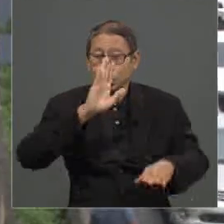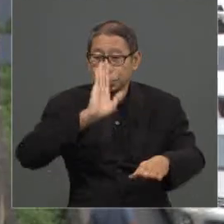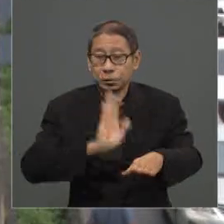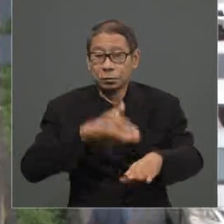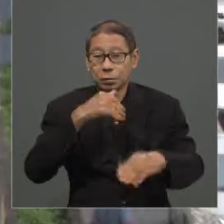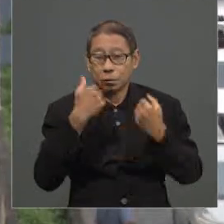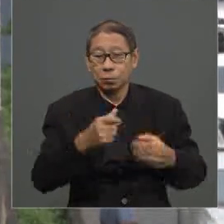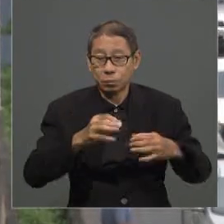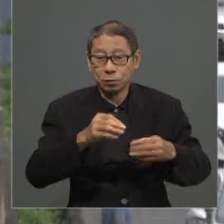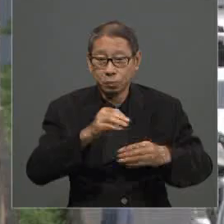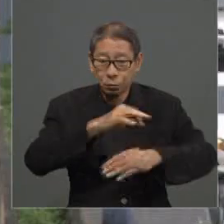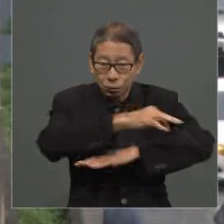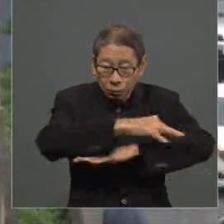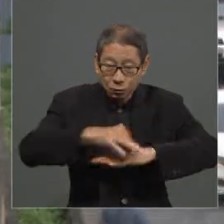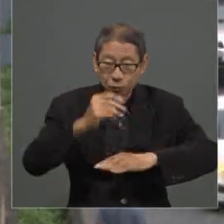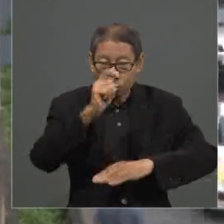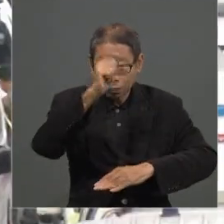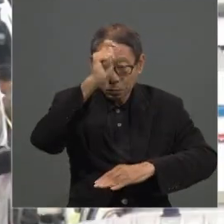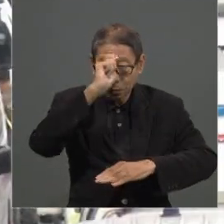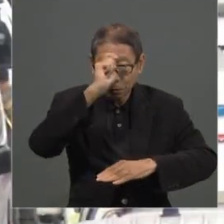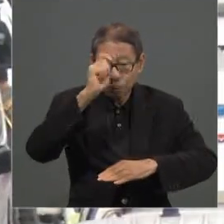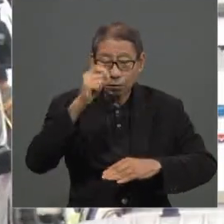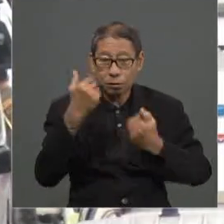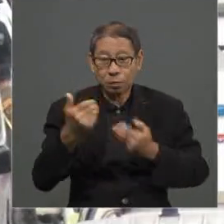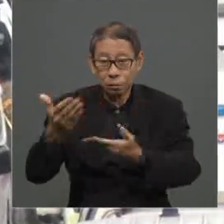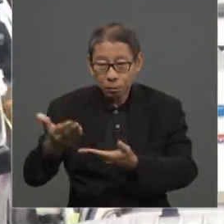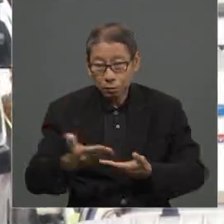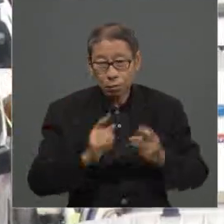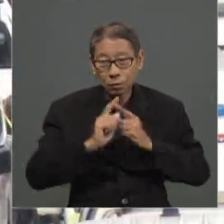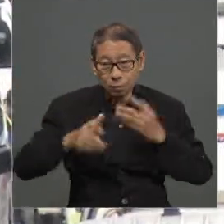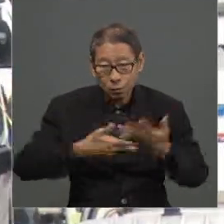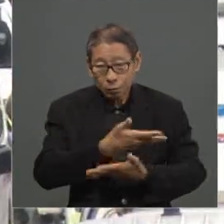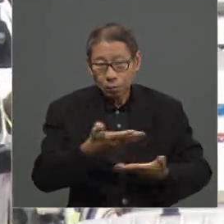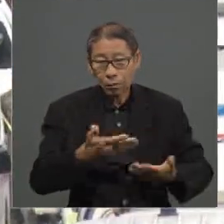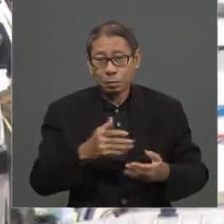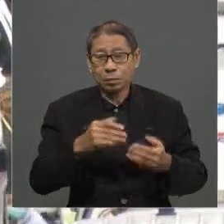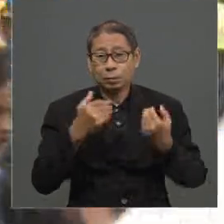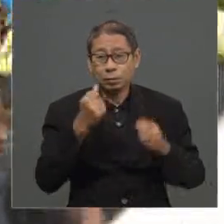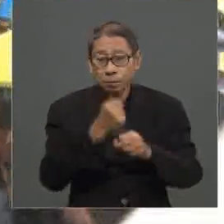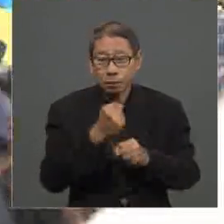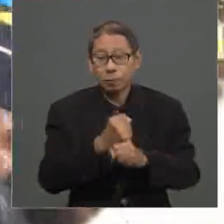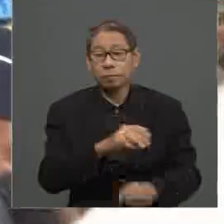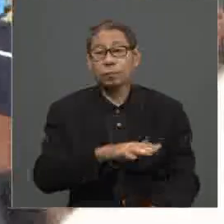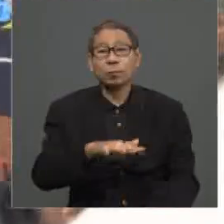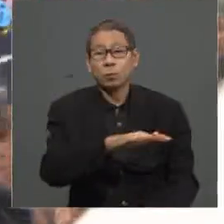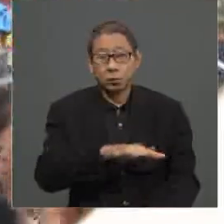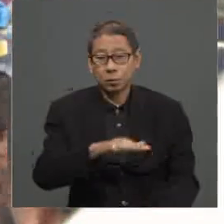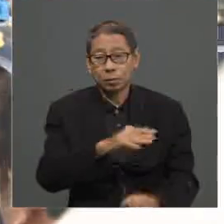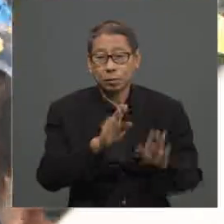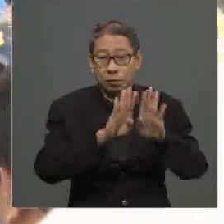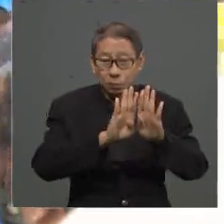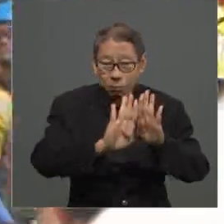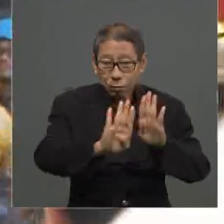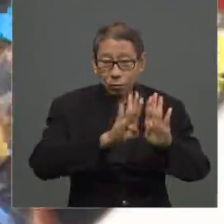ยนต์ด้วยนะครับเขาก็มาชี้แจงว่าจากการที่ไปสำรวจกลไกรถคันที่เกิดเหตุเนี่ยทำงานได้ปกตินะยืนยันว่าประตูฉุกเฉิน